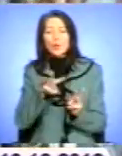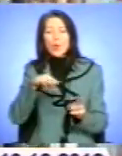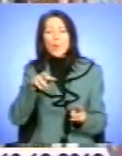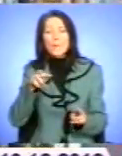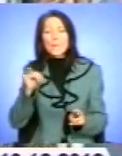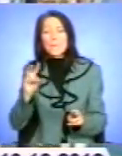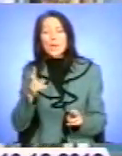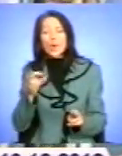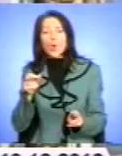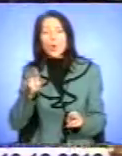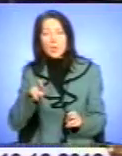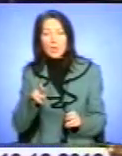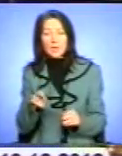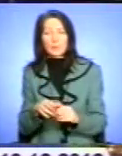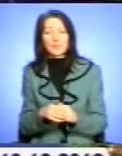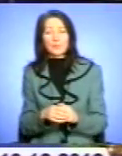чудотворця.